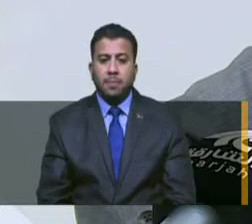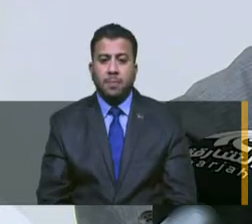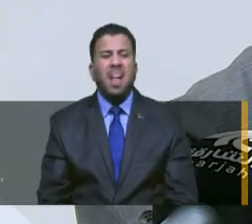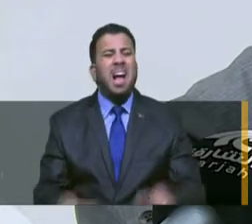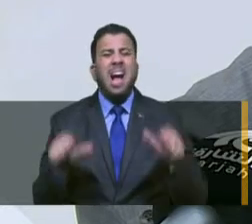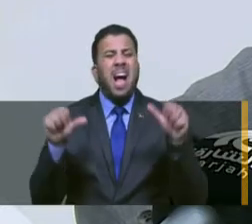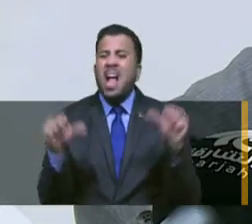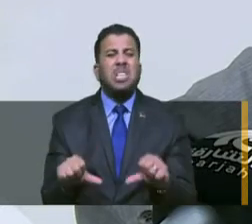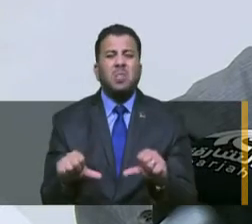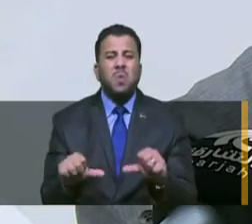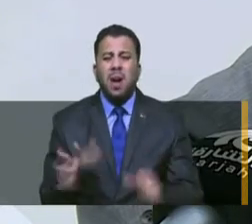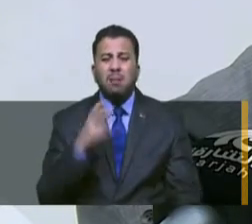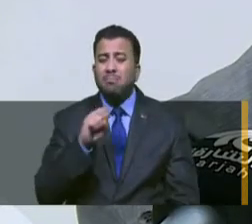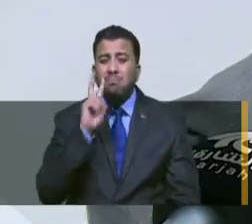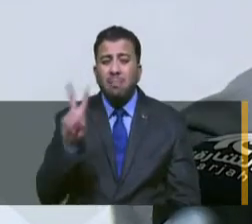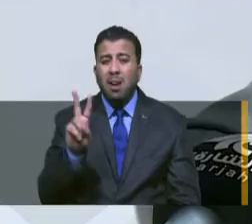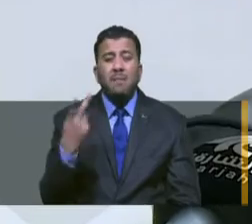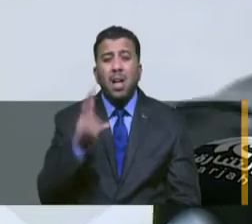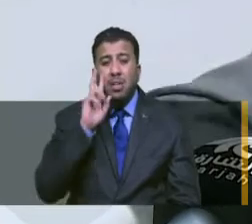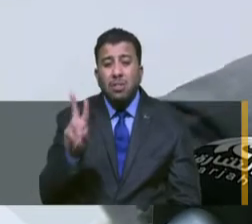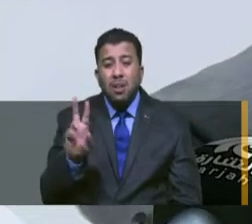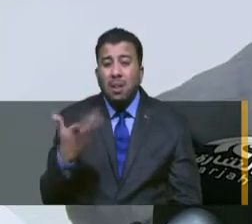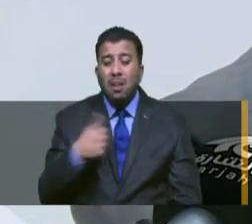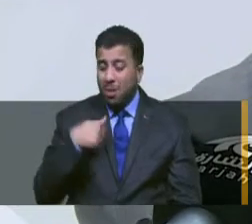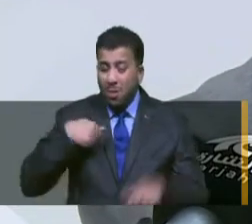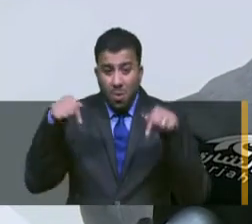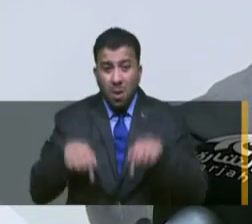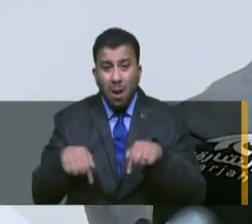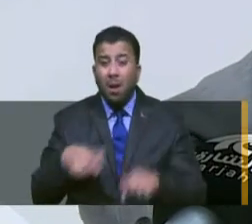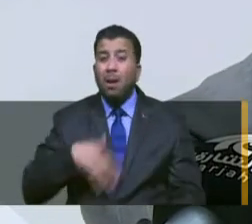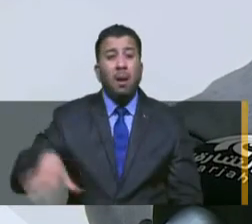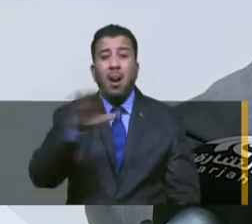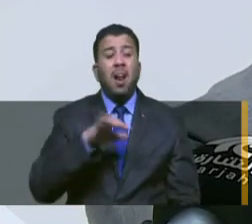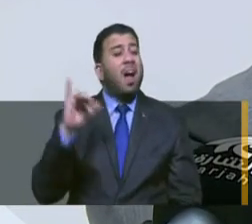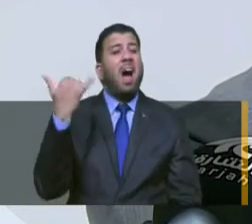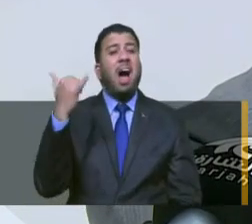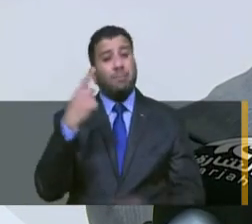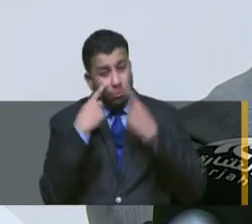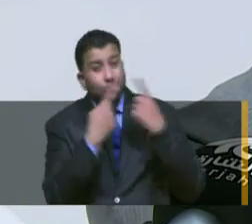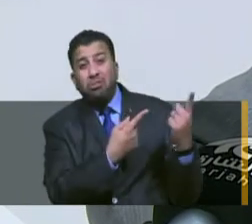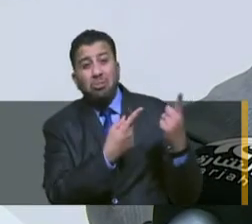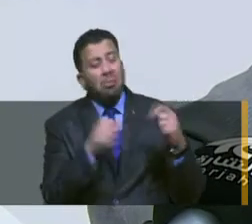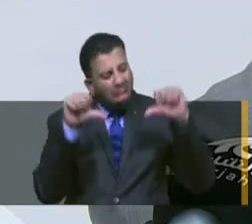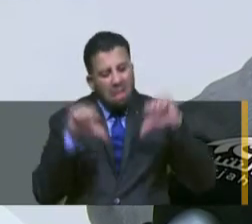أسوأ وضع في الأمم وضعنا نحن في العالم العربي،